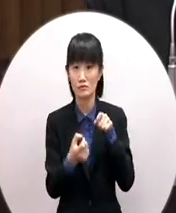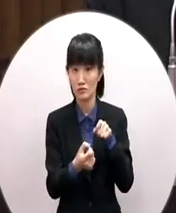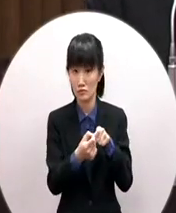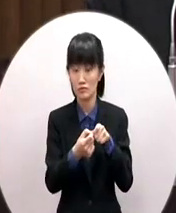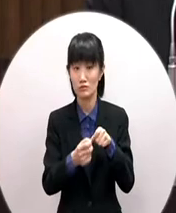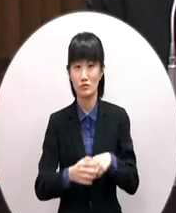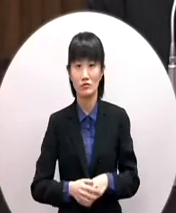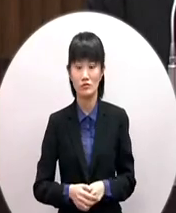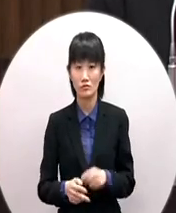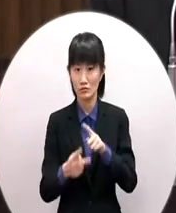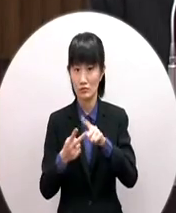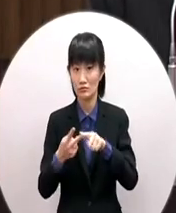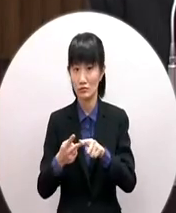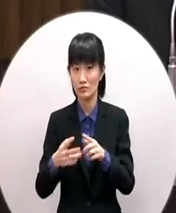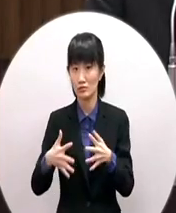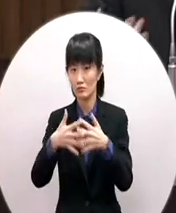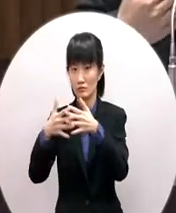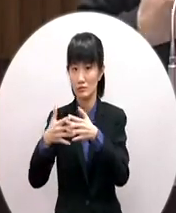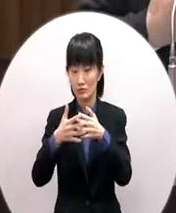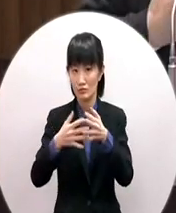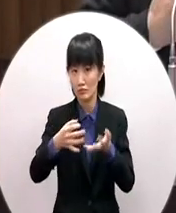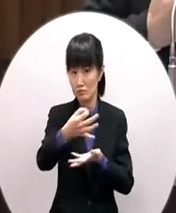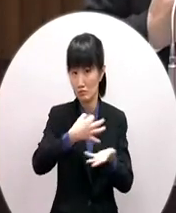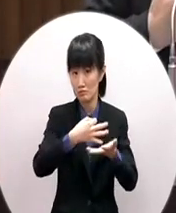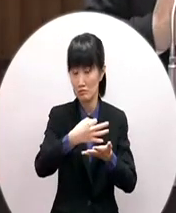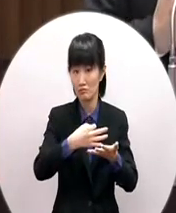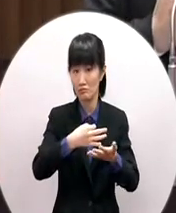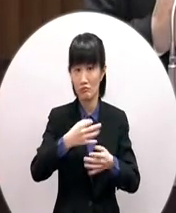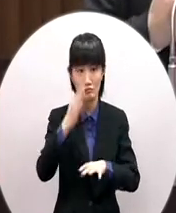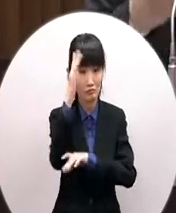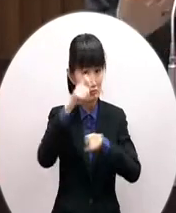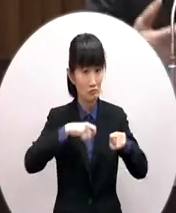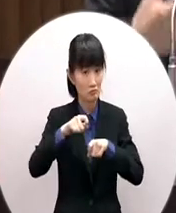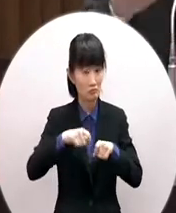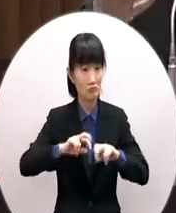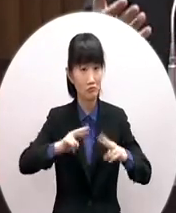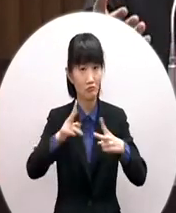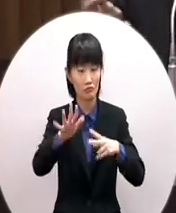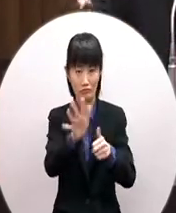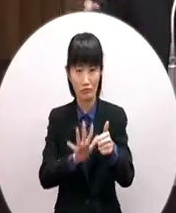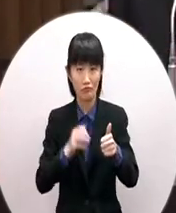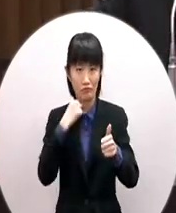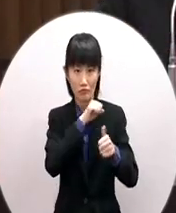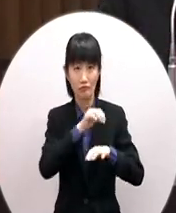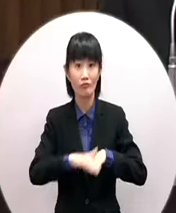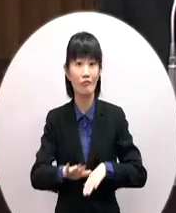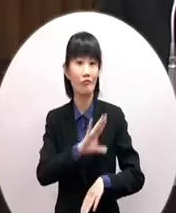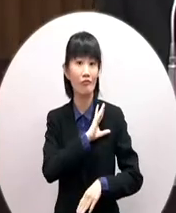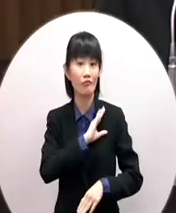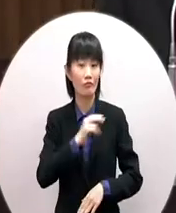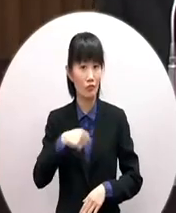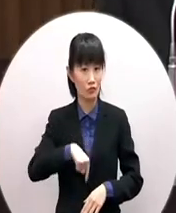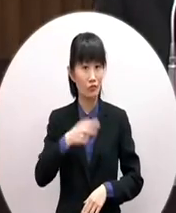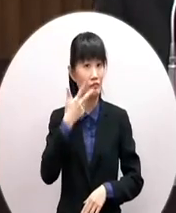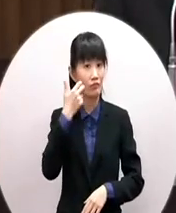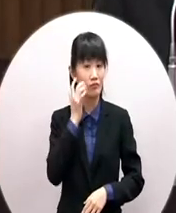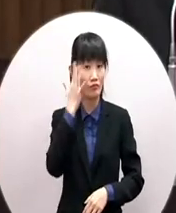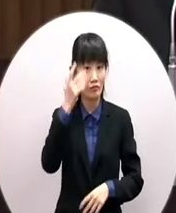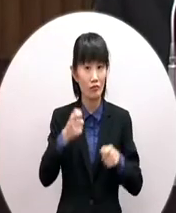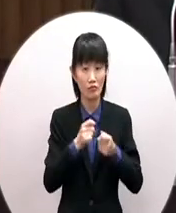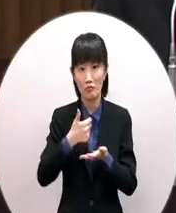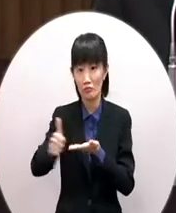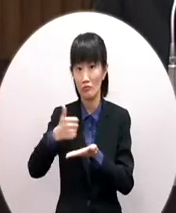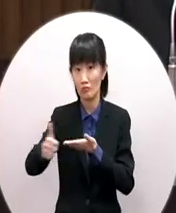钢铝的美国贸易政策，当然会直接影响到台湾，因为我们台湾又有钢铝销到美国。 没错。 那这一部分